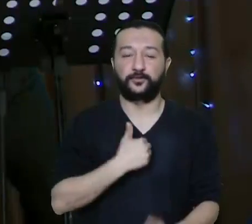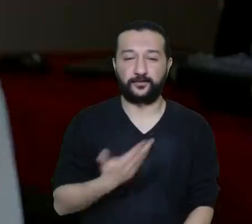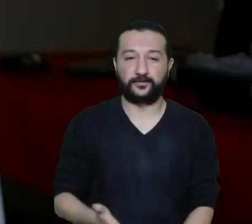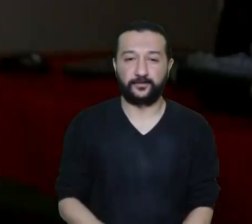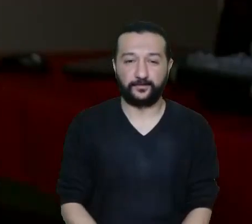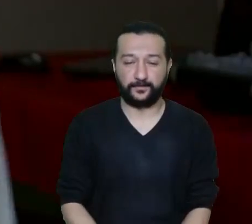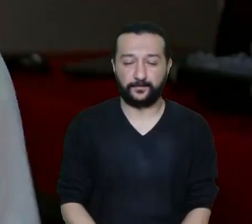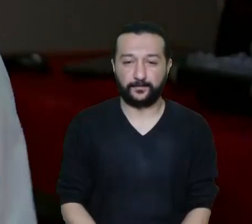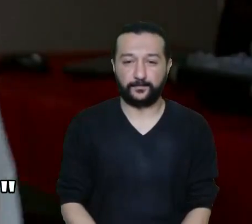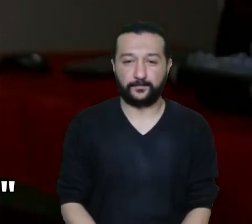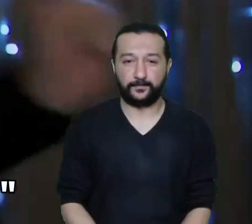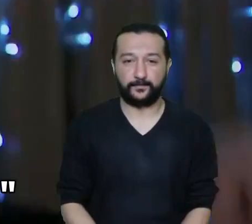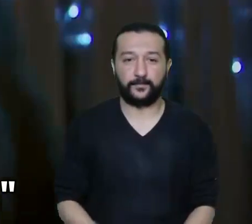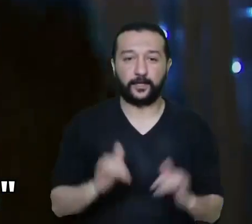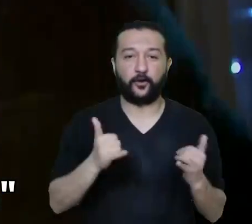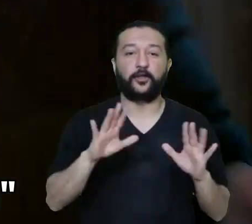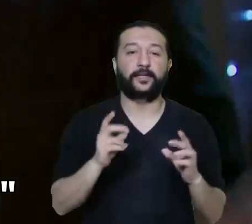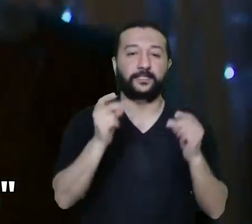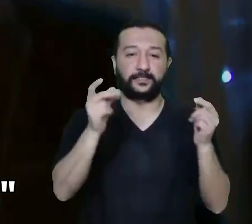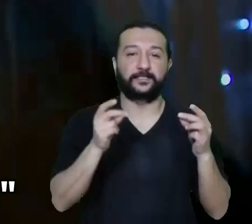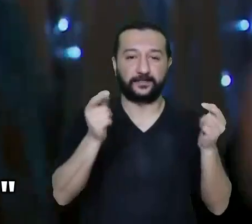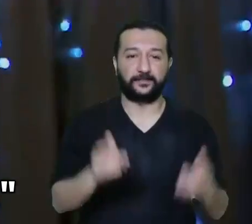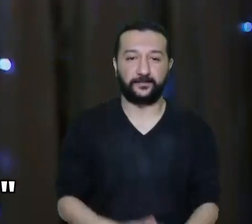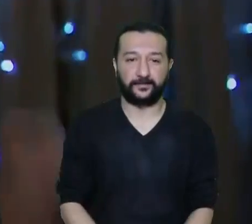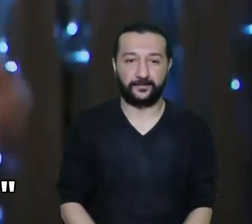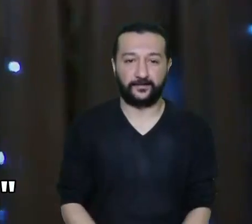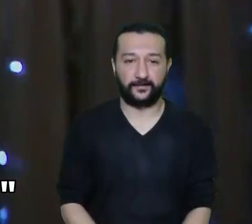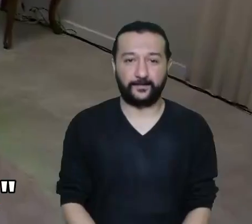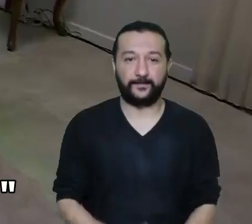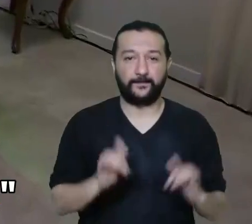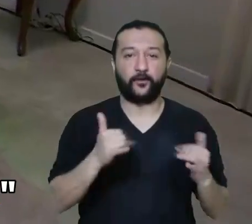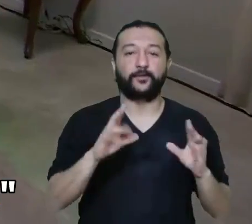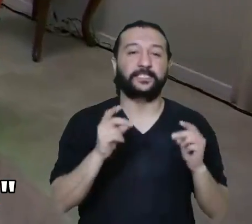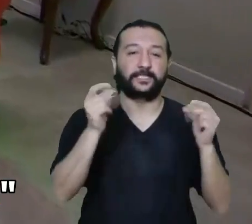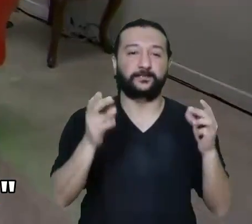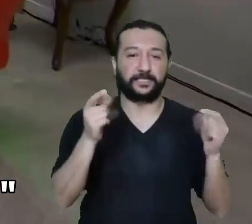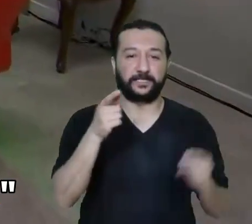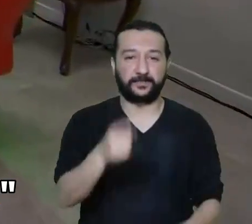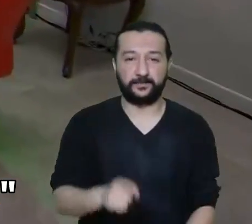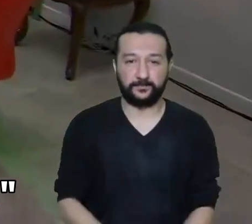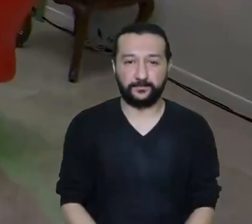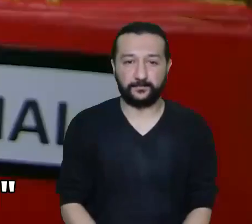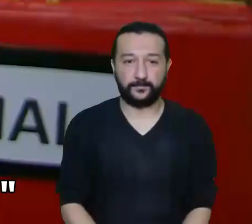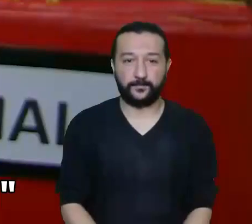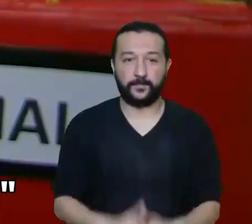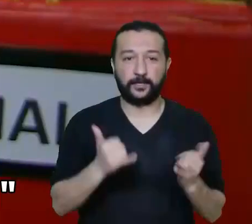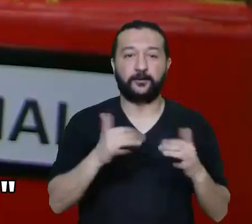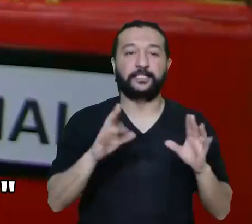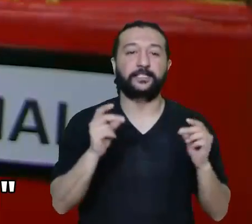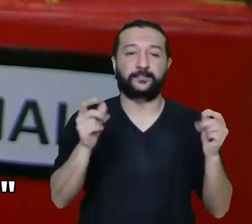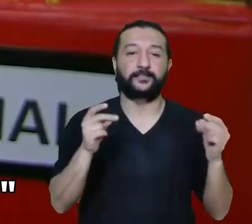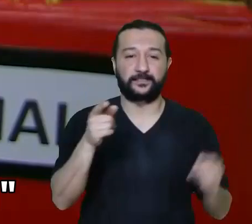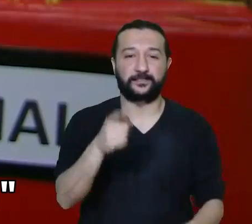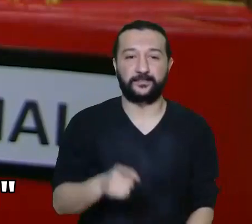Beğenmedim oyununu. Oynama şıkıdım şıkıdım. Oynama şıkıdım şıkıdım.